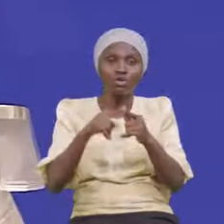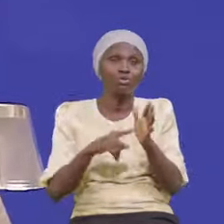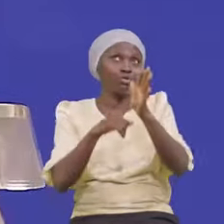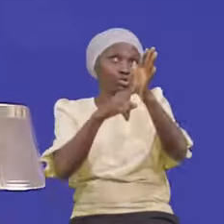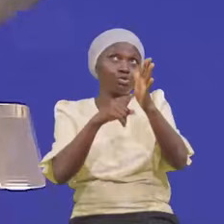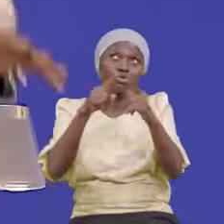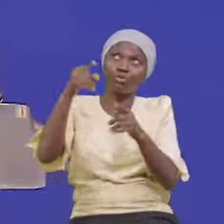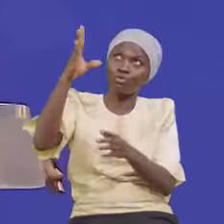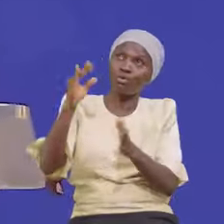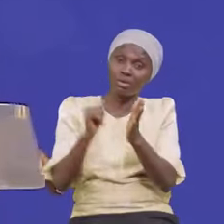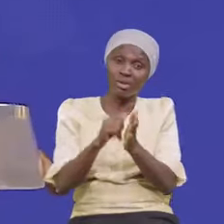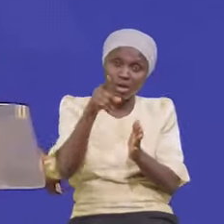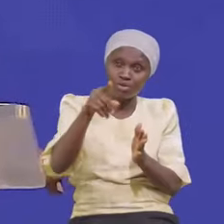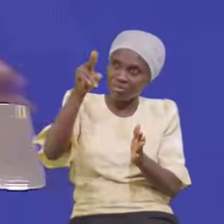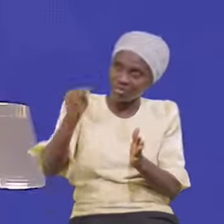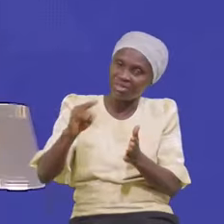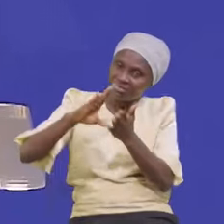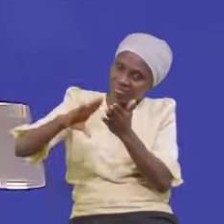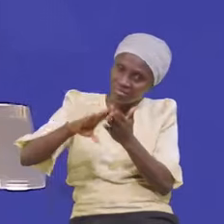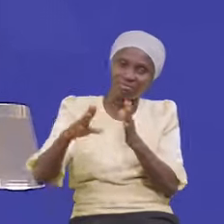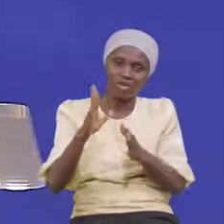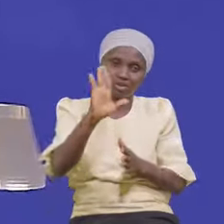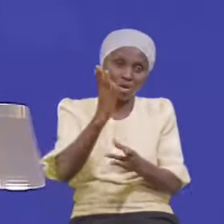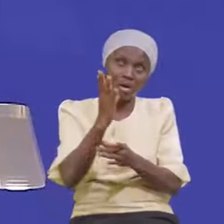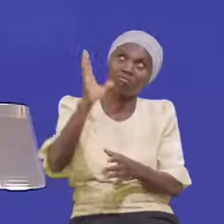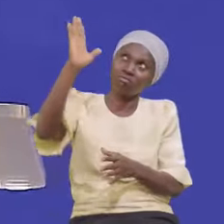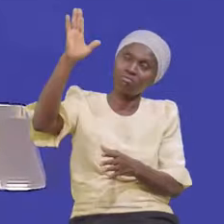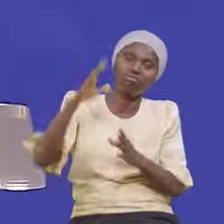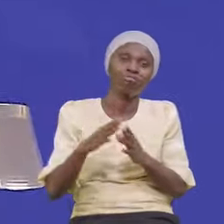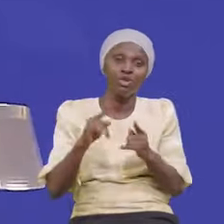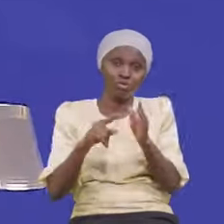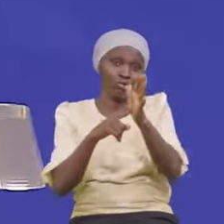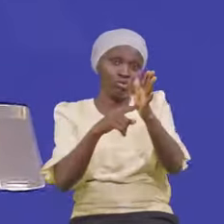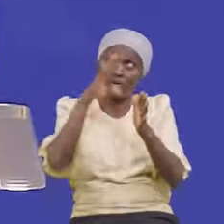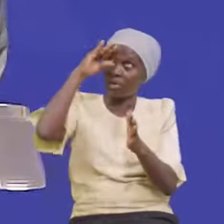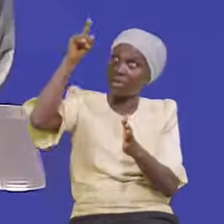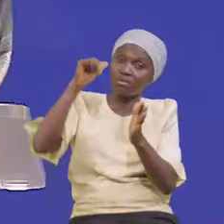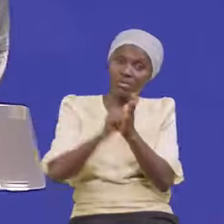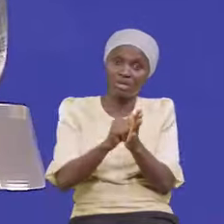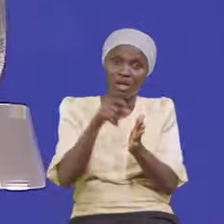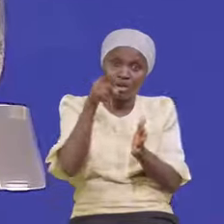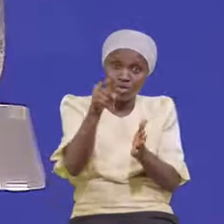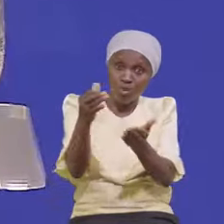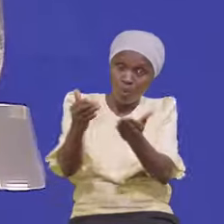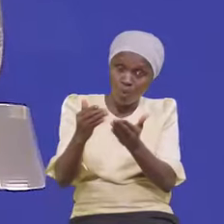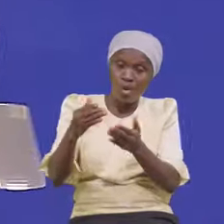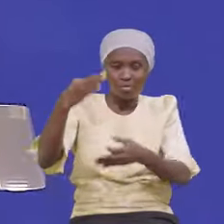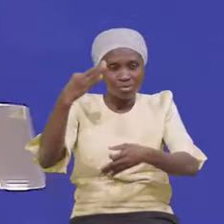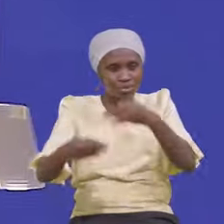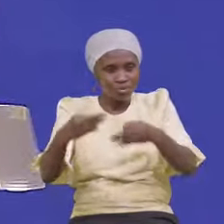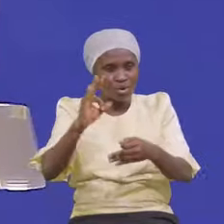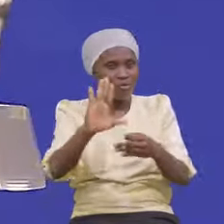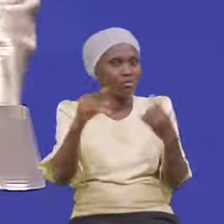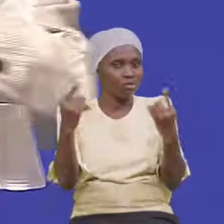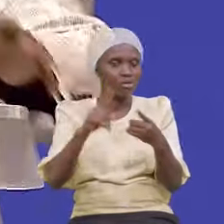need forgiveness. నాకు క్షమాపణ కావాలని కోరుకున్న వారు. Indicate. అలా చూపించడానికి. I want the judgment of my sin to